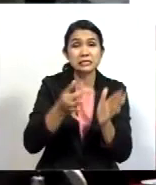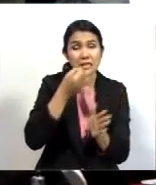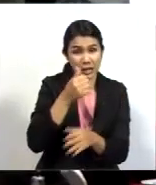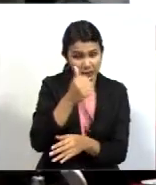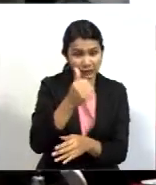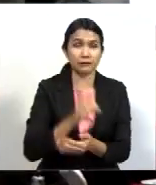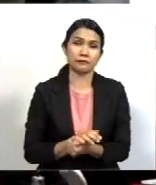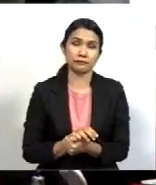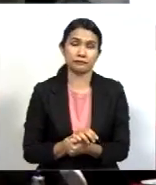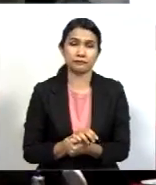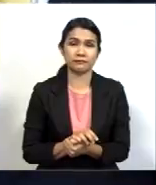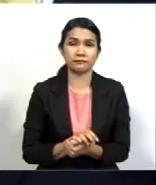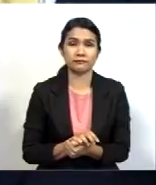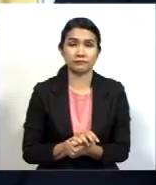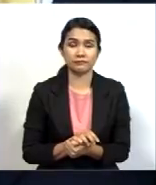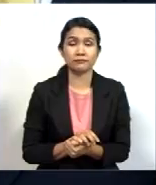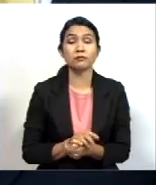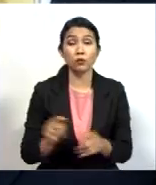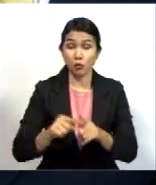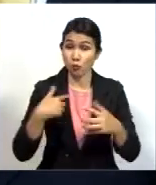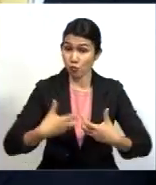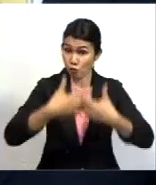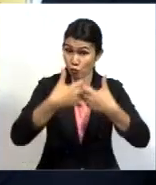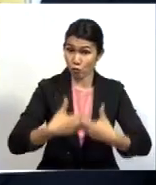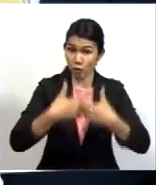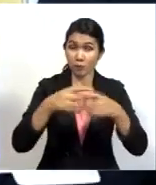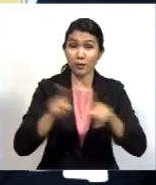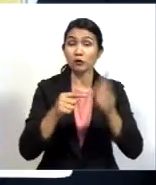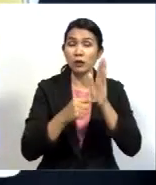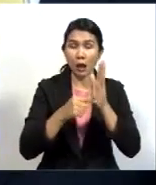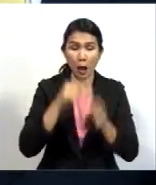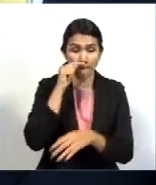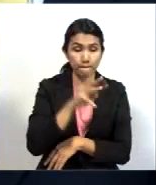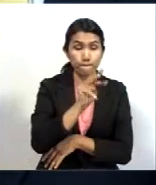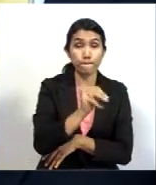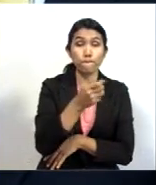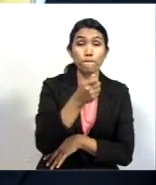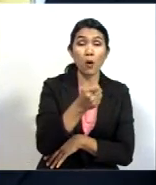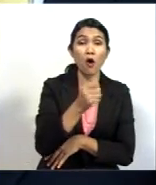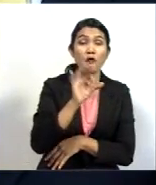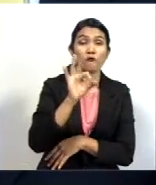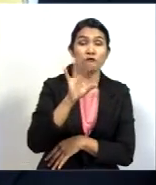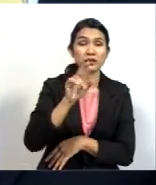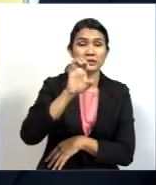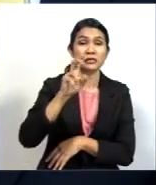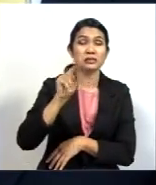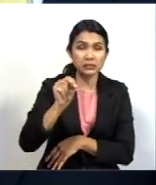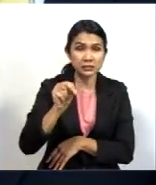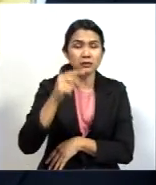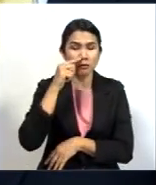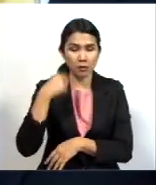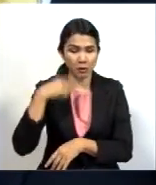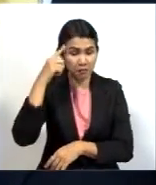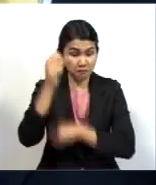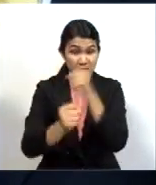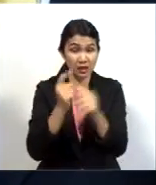รมครับ เป็นอุตสาหกรรมอย่างมอร์ฟีนเนี่ยปีหนึ่งมียอดขาย500,000,000,000ทั่วโลกแล้